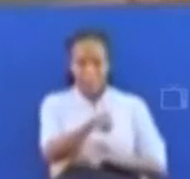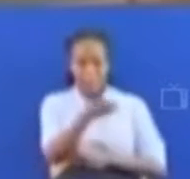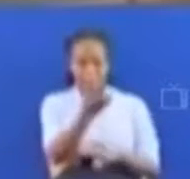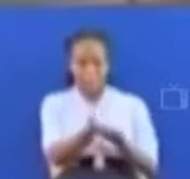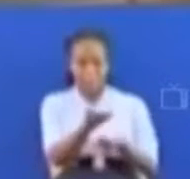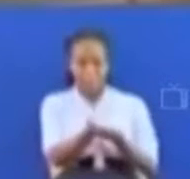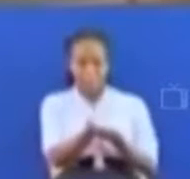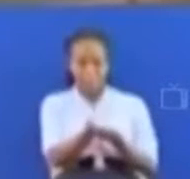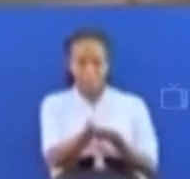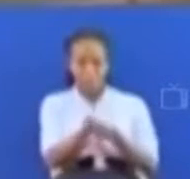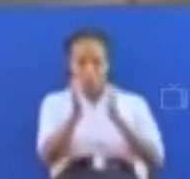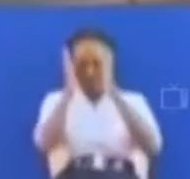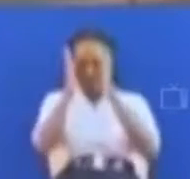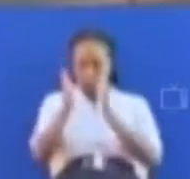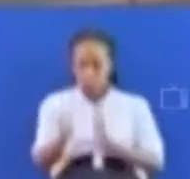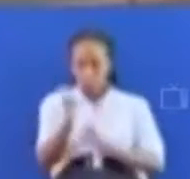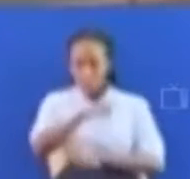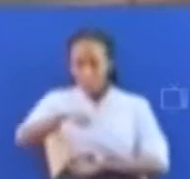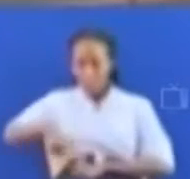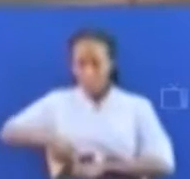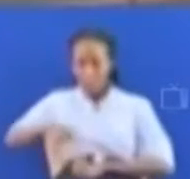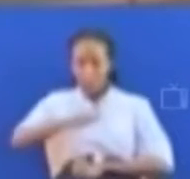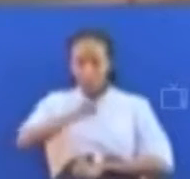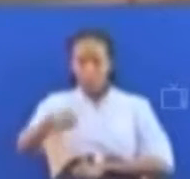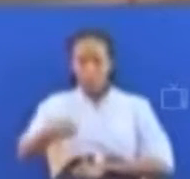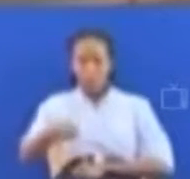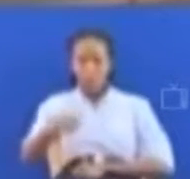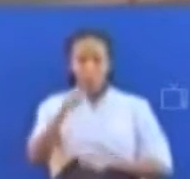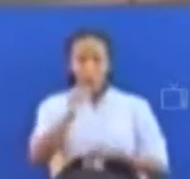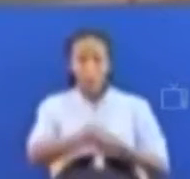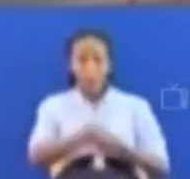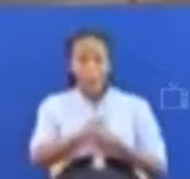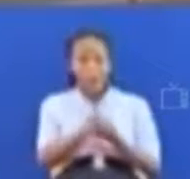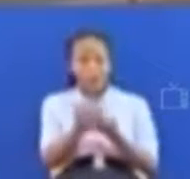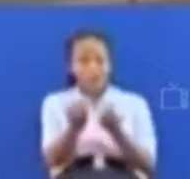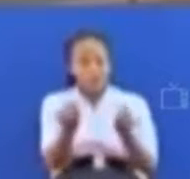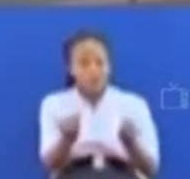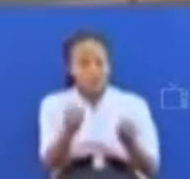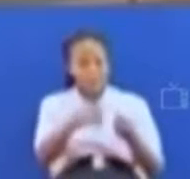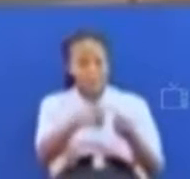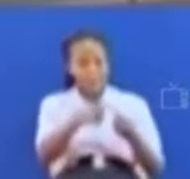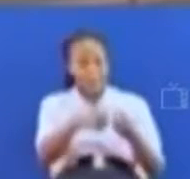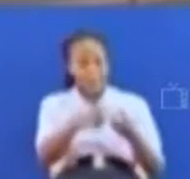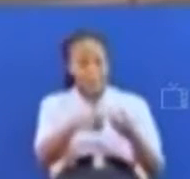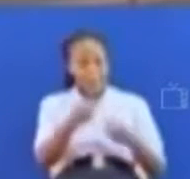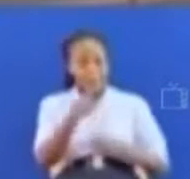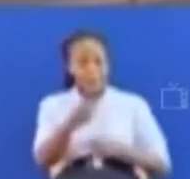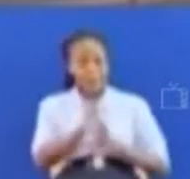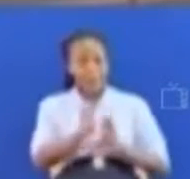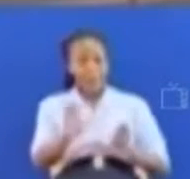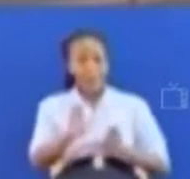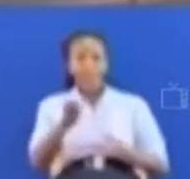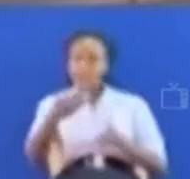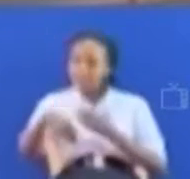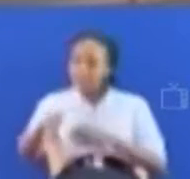iliyopendekezwa na Mheshimiwa Rais wetu. Haya ndiyo mambo nitakwenda kumsaidia